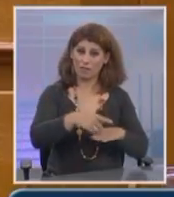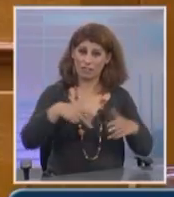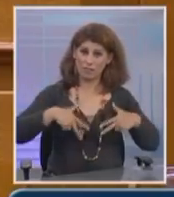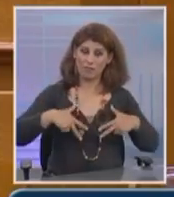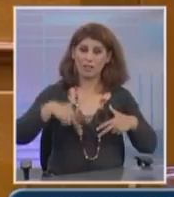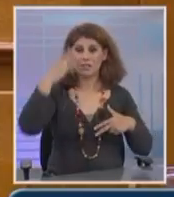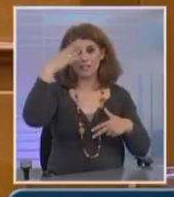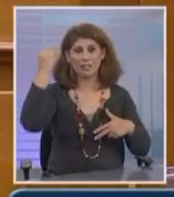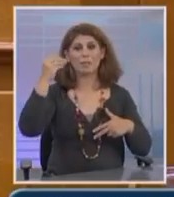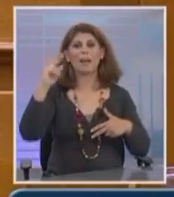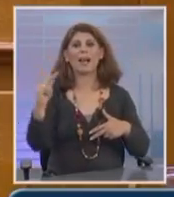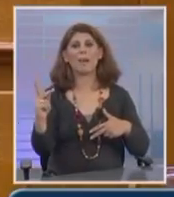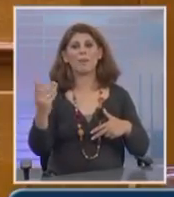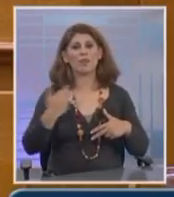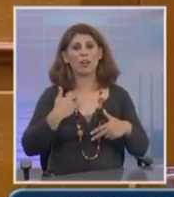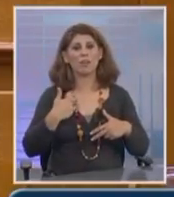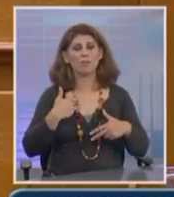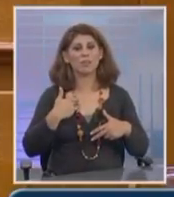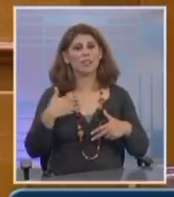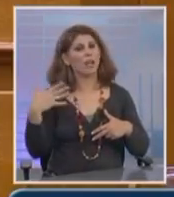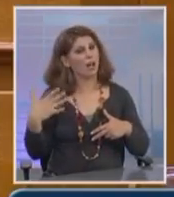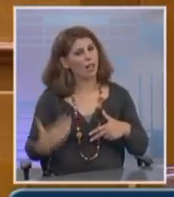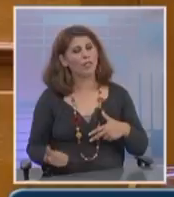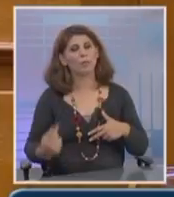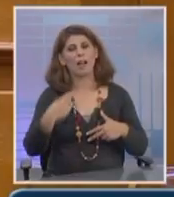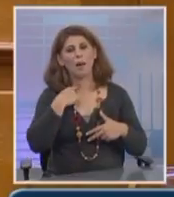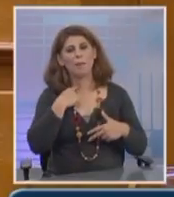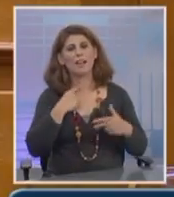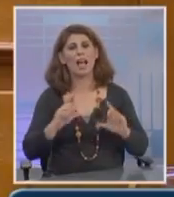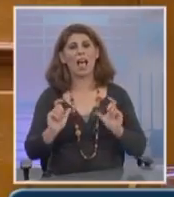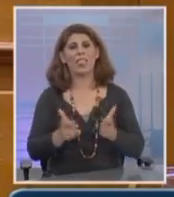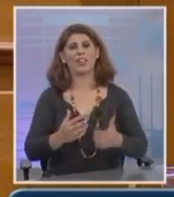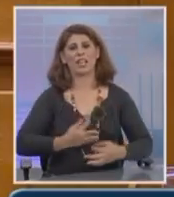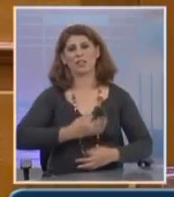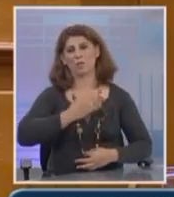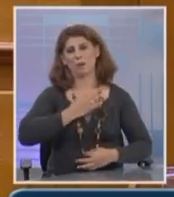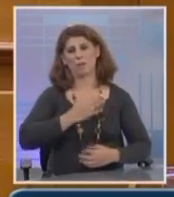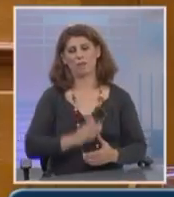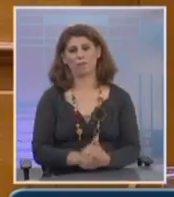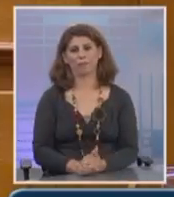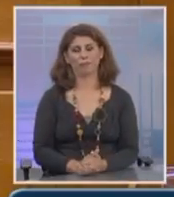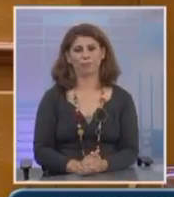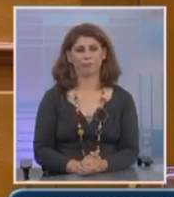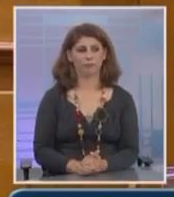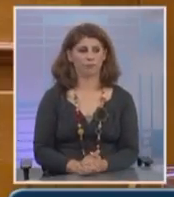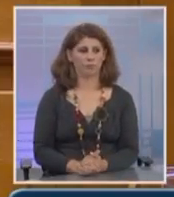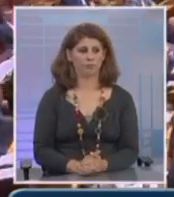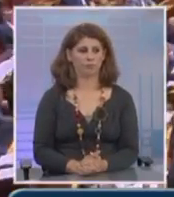κυβέρνηση Τσίπρα Καμένου, εμείς θα ανακτήσουμε τη χαμένη εθνική μας αξιοπρέπεια.